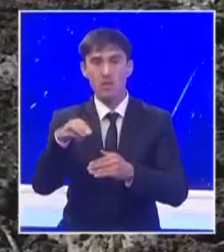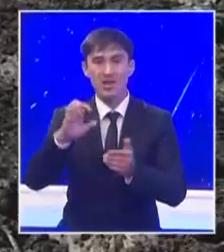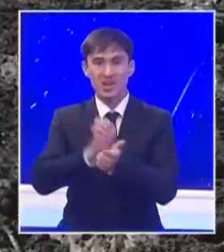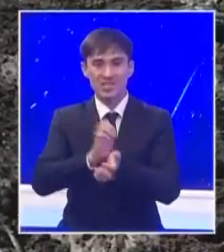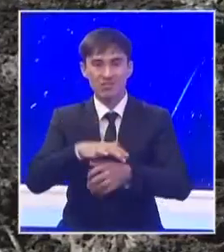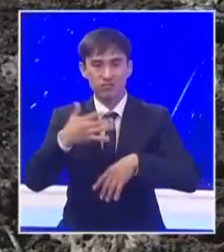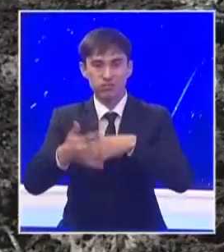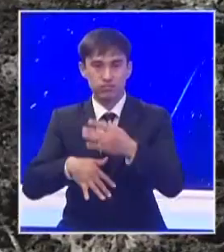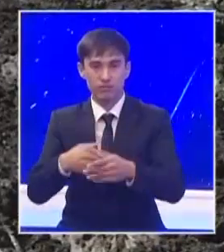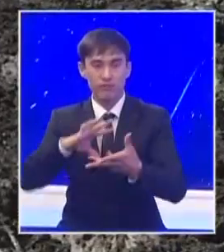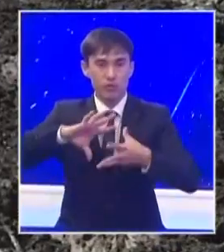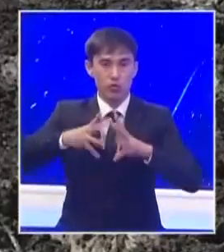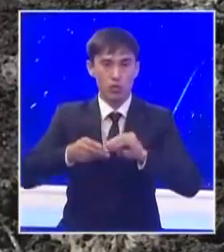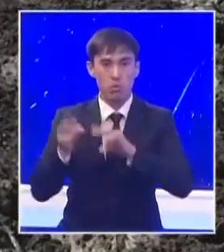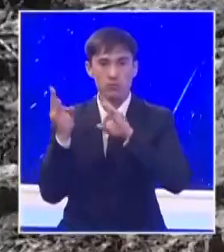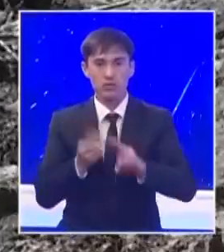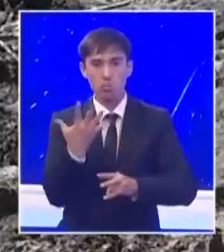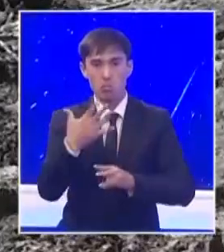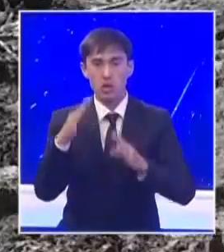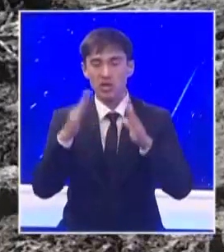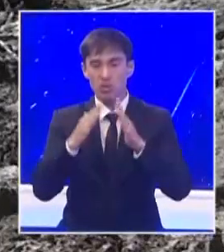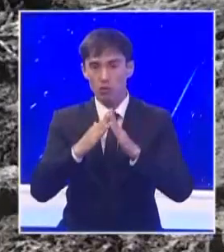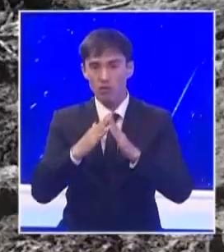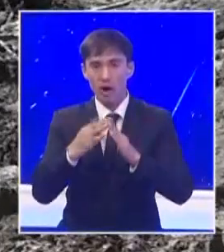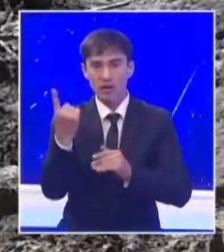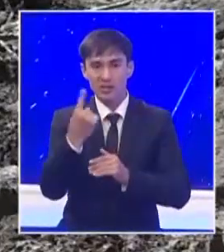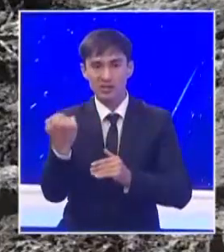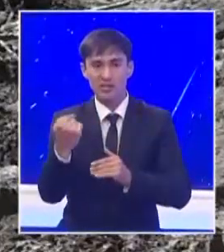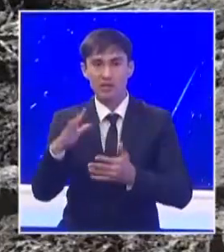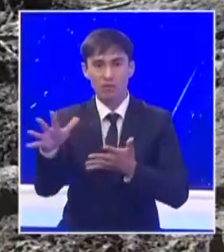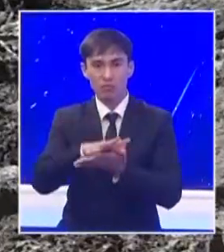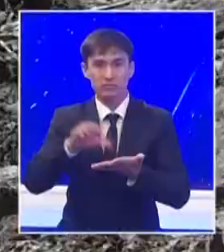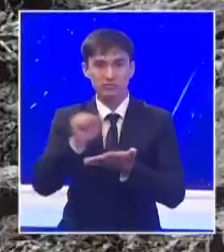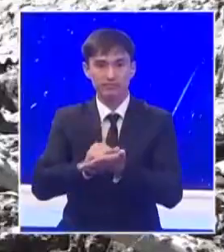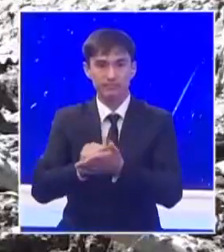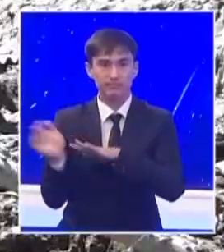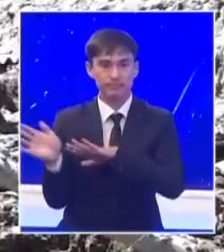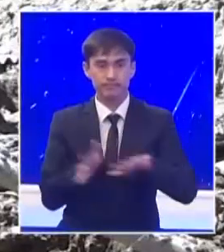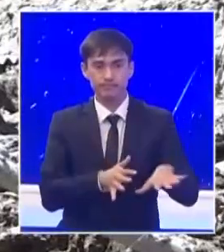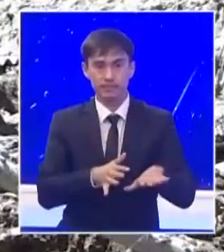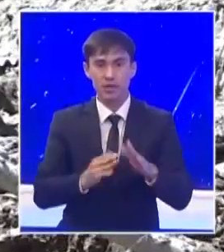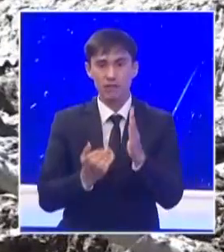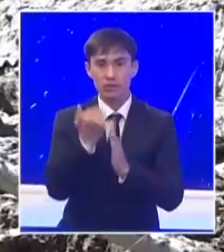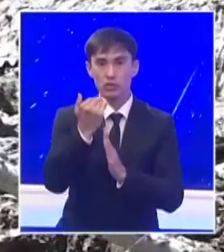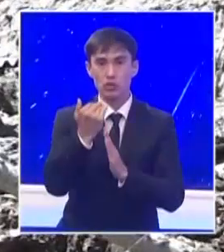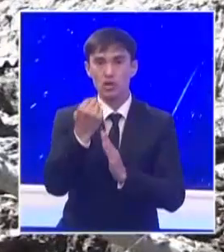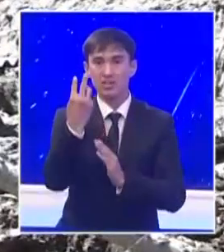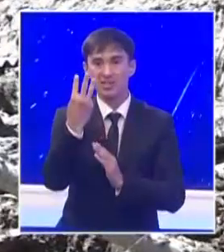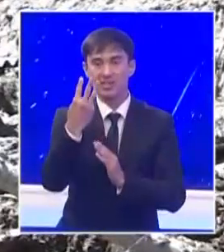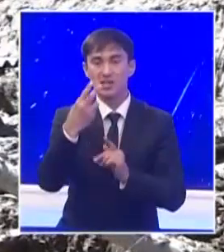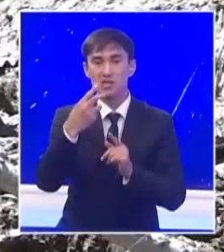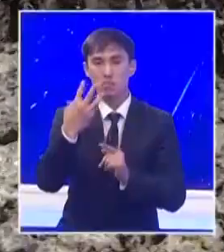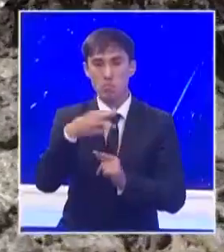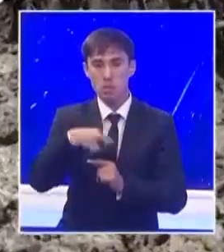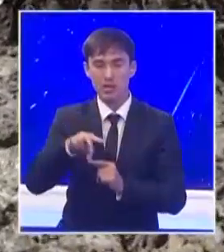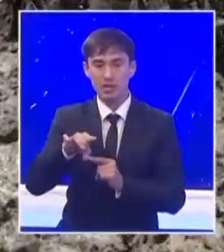грязевой массы. В итоге повреждены 5 жилых домов, а один из них и вовсе накрыло селевой волной в высоту почти 3,5